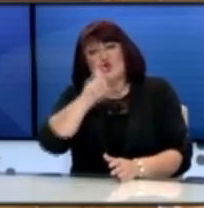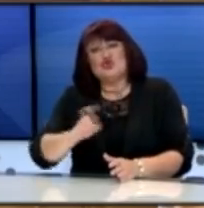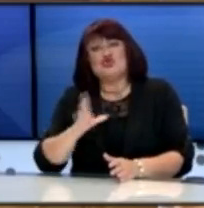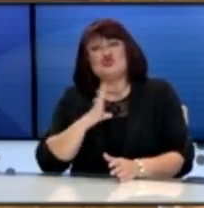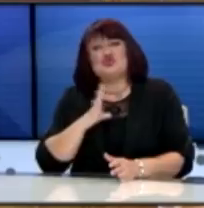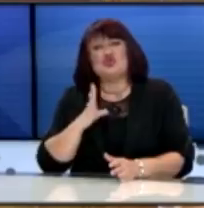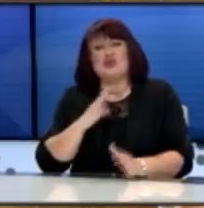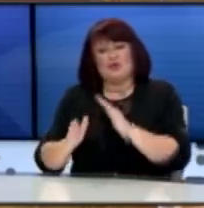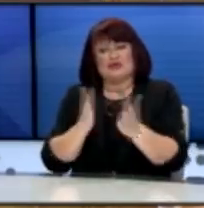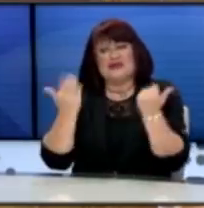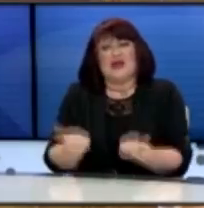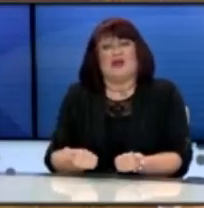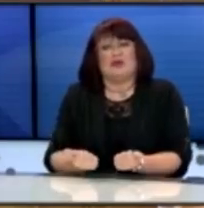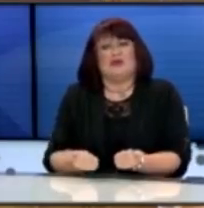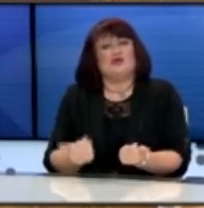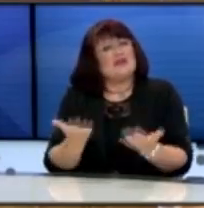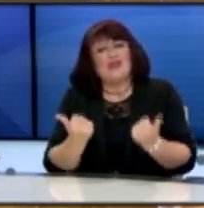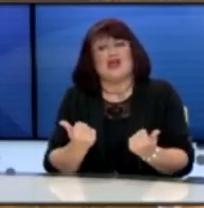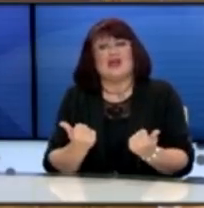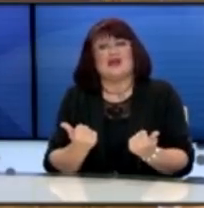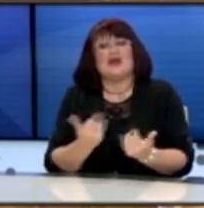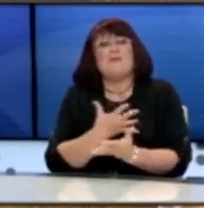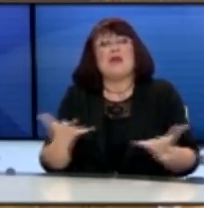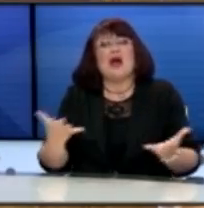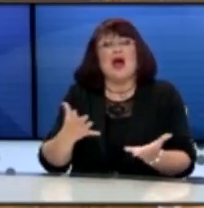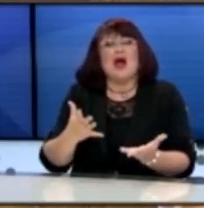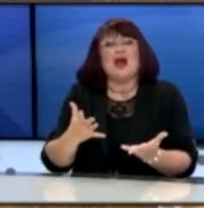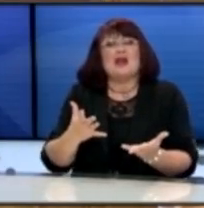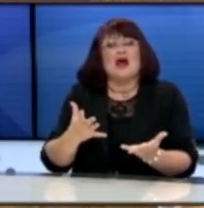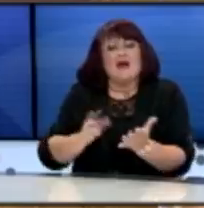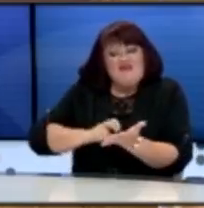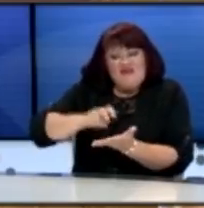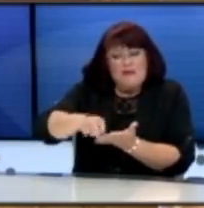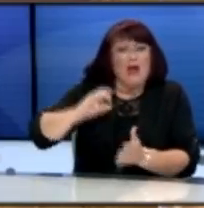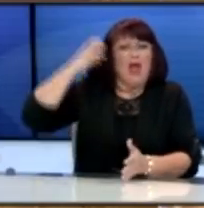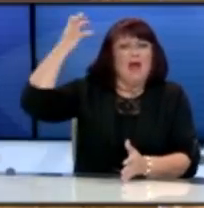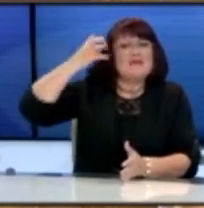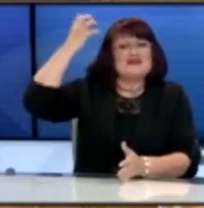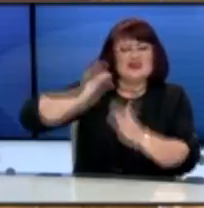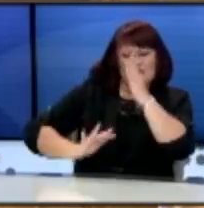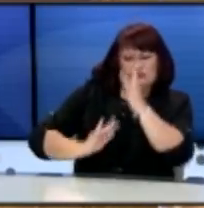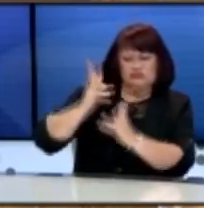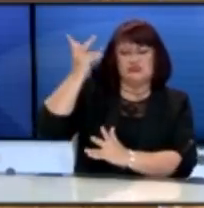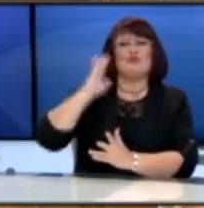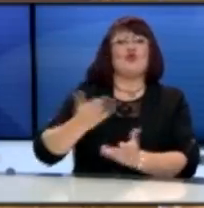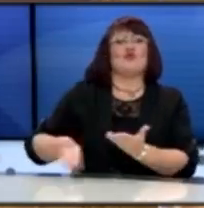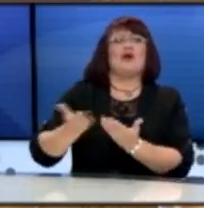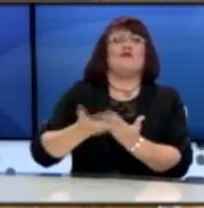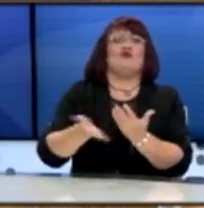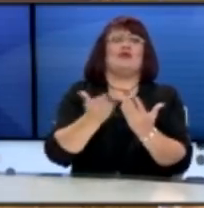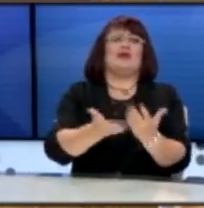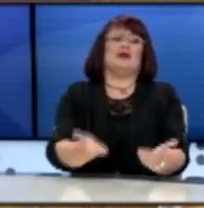ζωή θα μένει απροστάτευτη. Τα τεράστια βήματα της επιστήμης μπορούν να συμβάλλουν